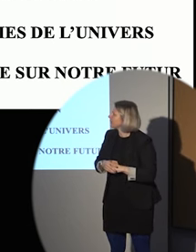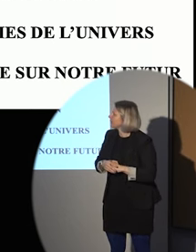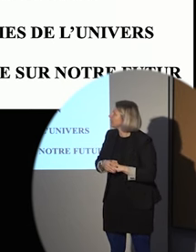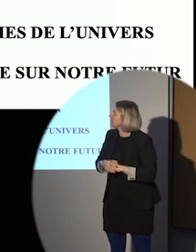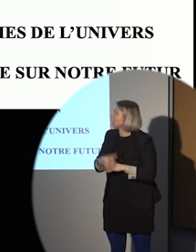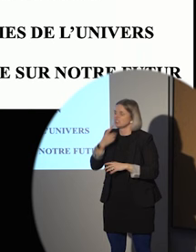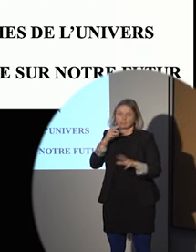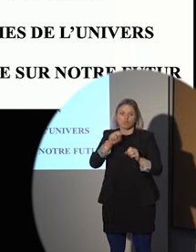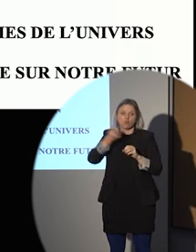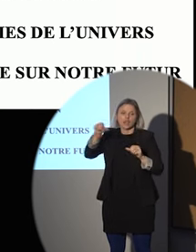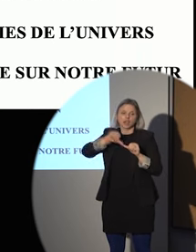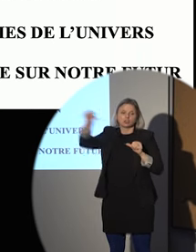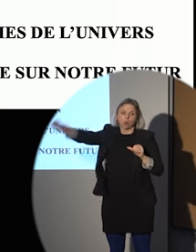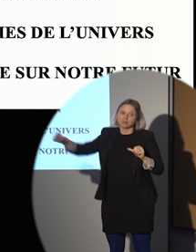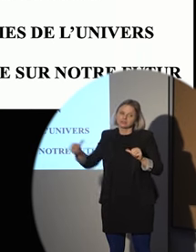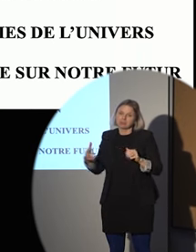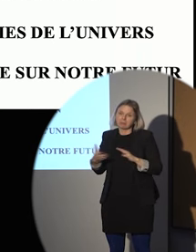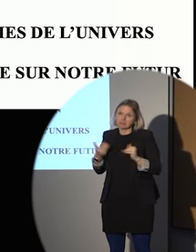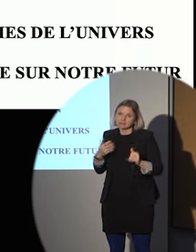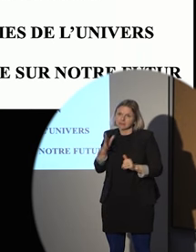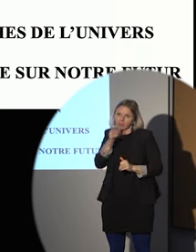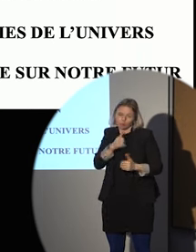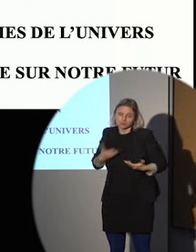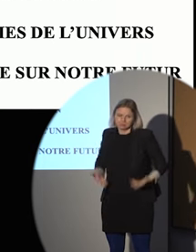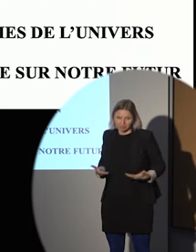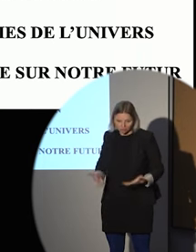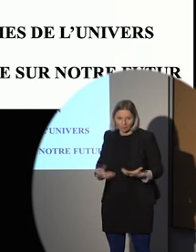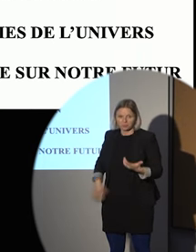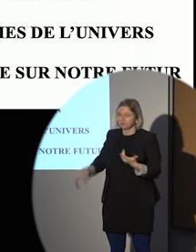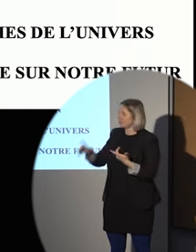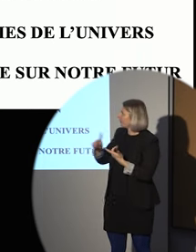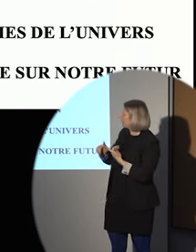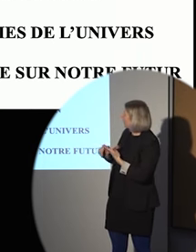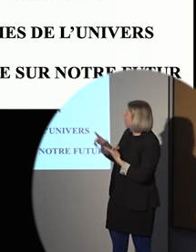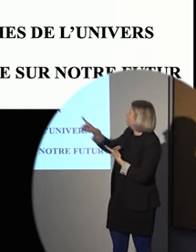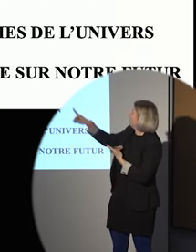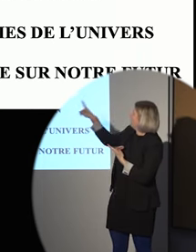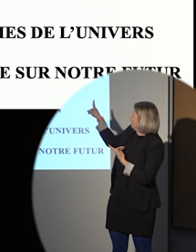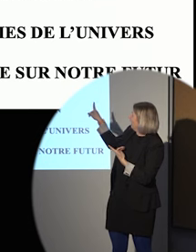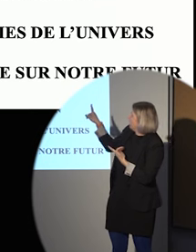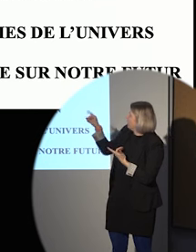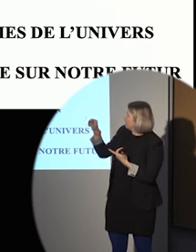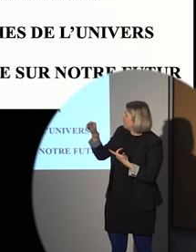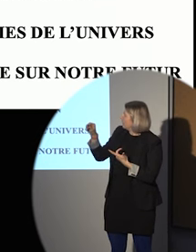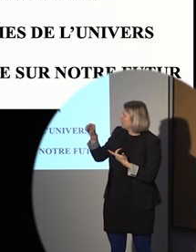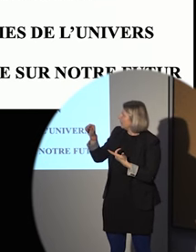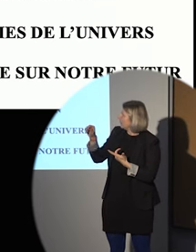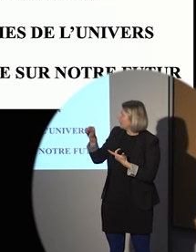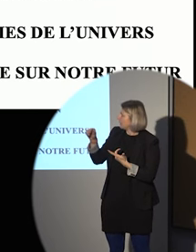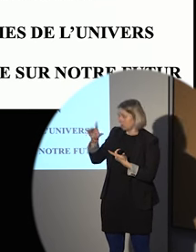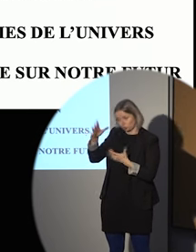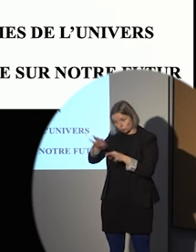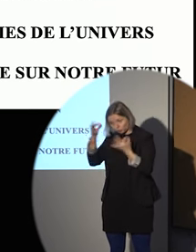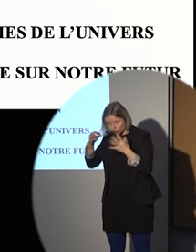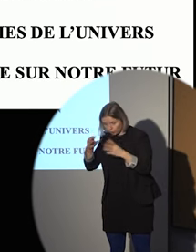Près d'un trou noir, vous avez une déformation de l'espace-temps. En fait, on a trouvé des structures maintenant qu'on ne peut expliquer que si elles ont